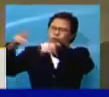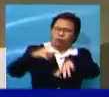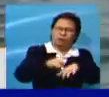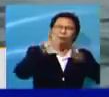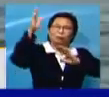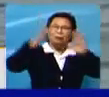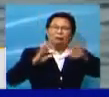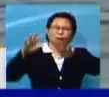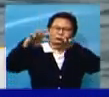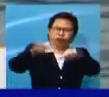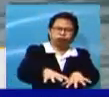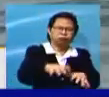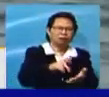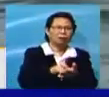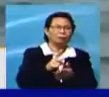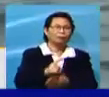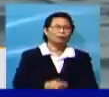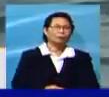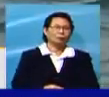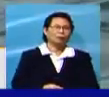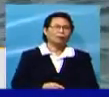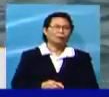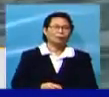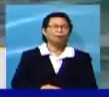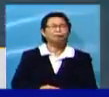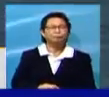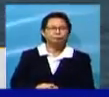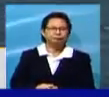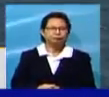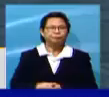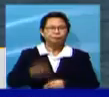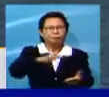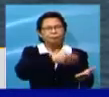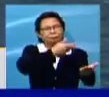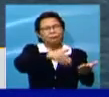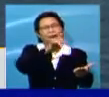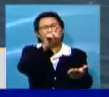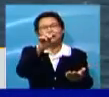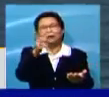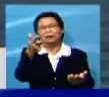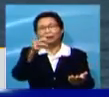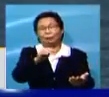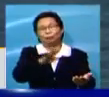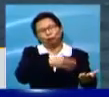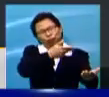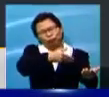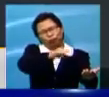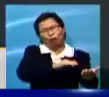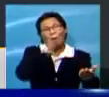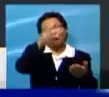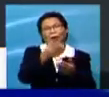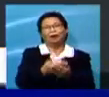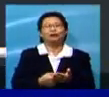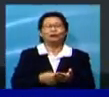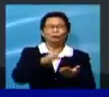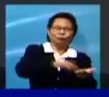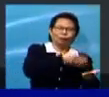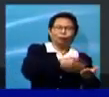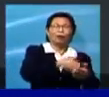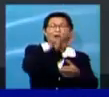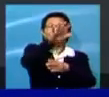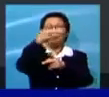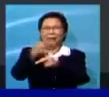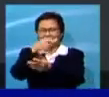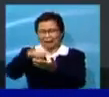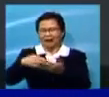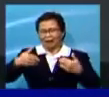ni. Pasukan Kawat Senyap diiringi pasukan pancaragam TLDM juga akan membuat persembahan khas sempena 5 kali